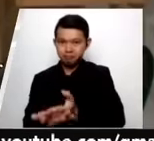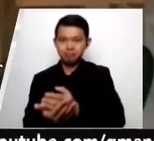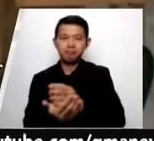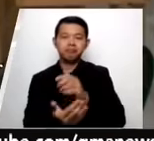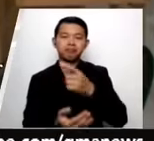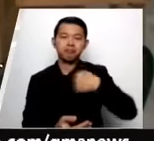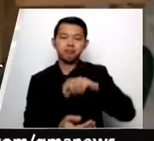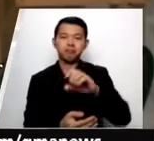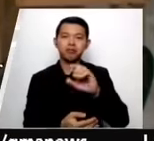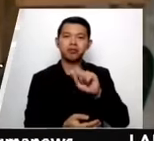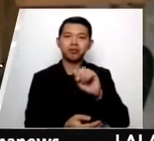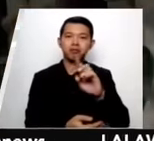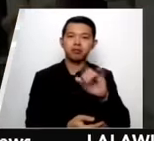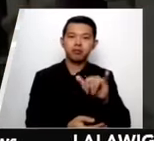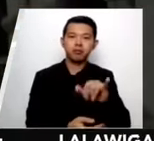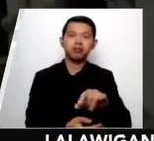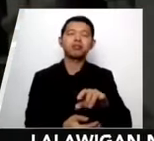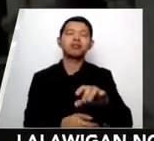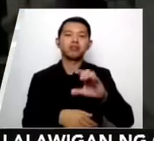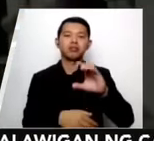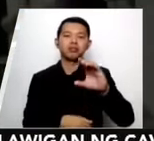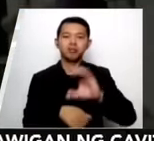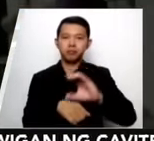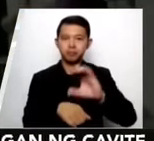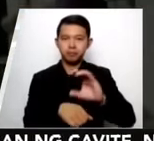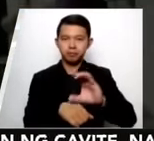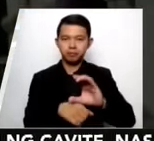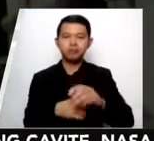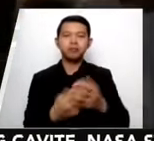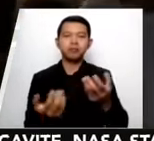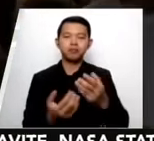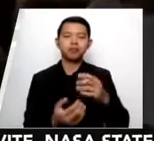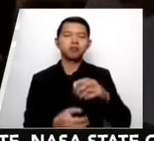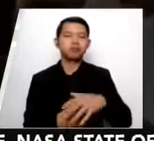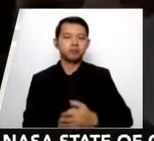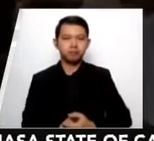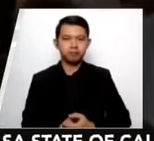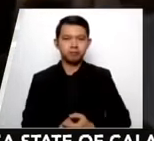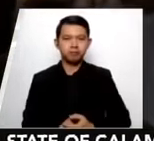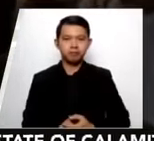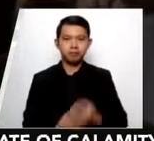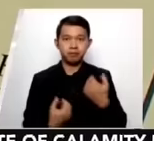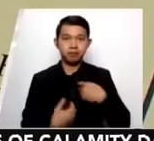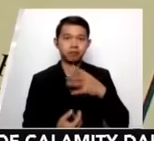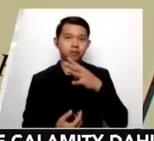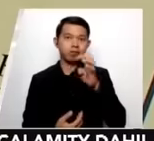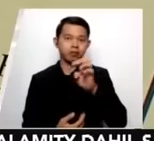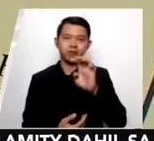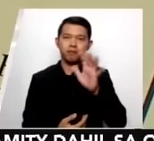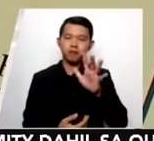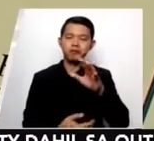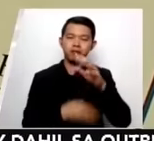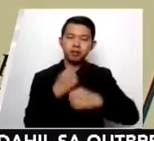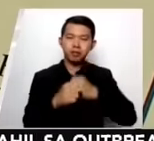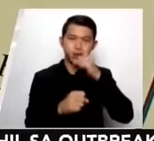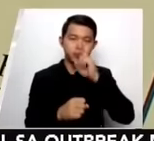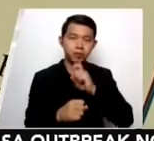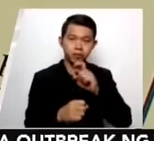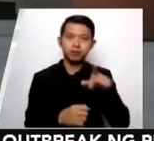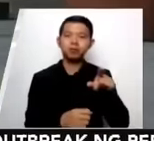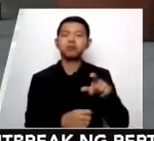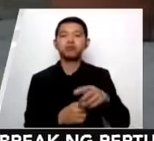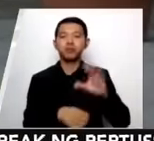loob ng Fort Santiago. Narito rin ang 450-year-old San Agustin Church na isang UNESCO World Heritage